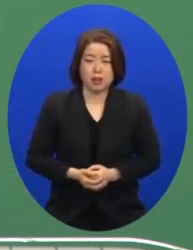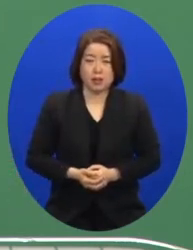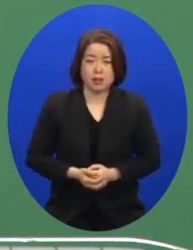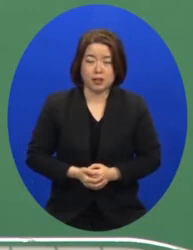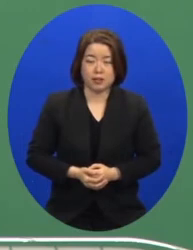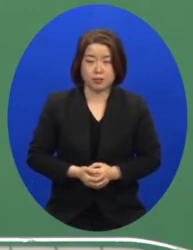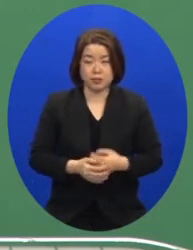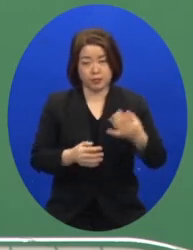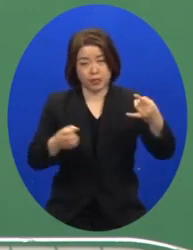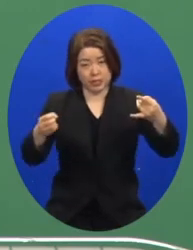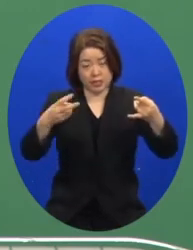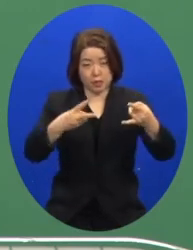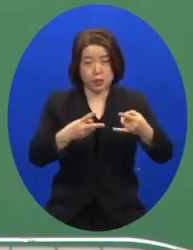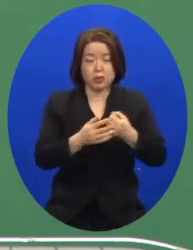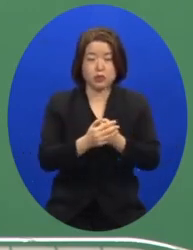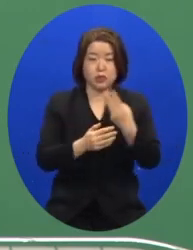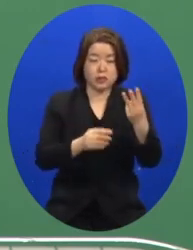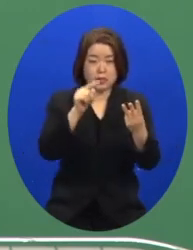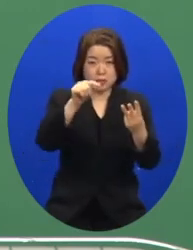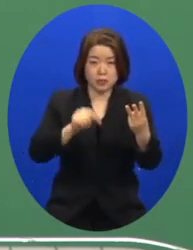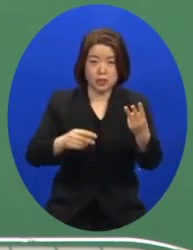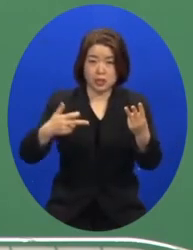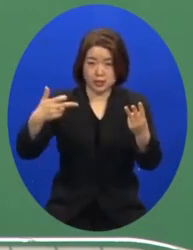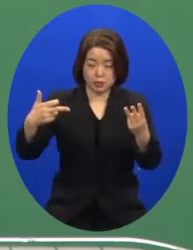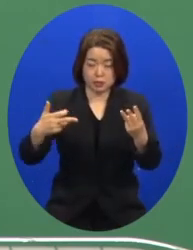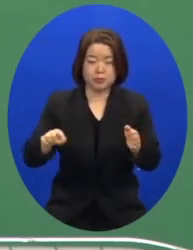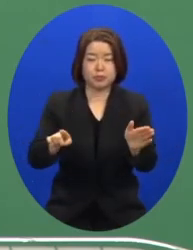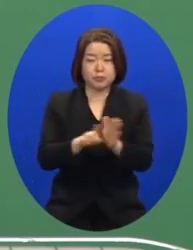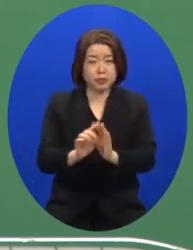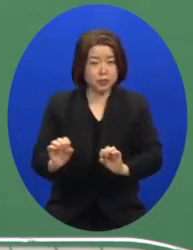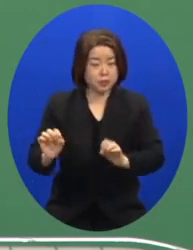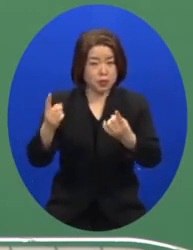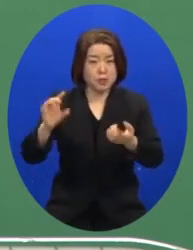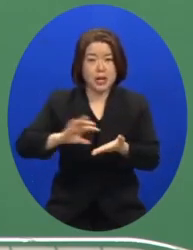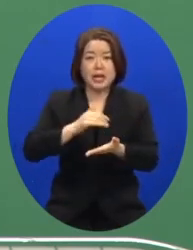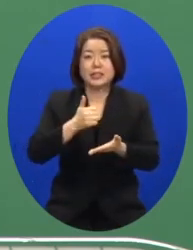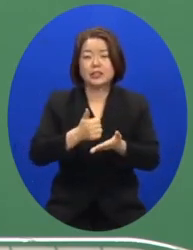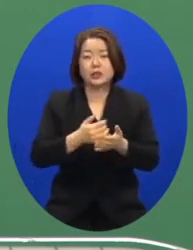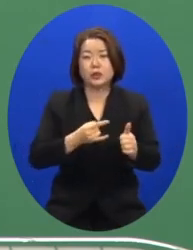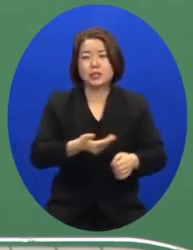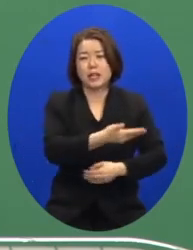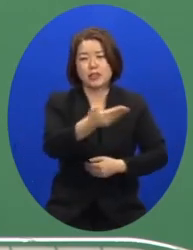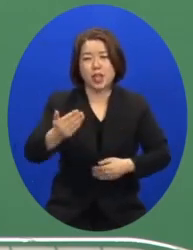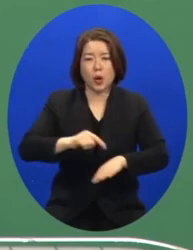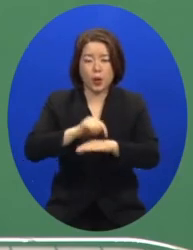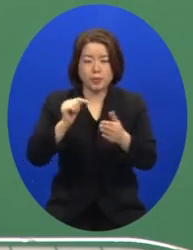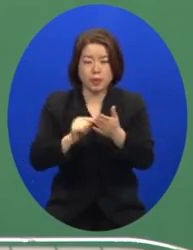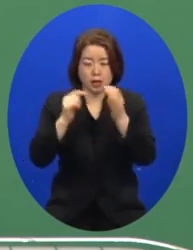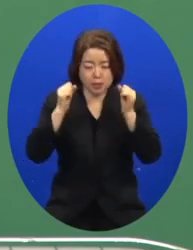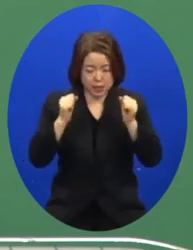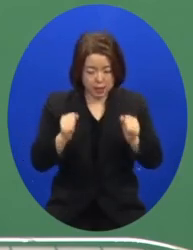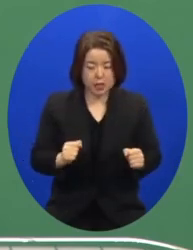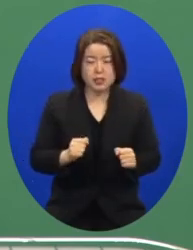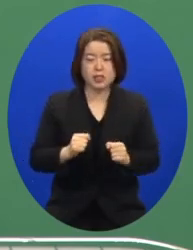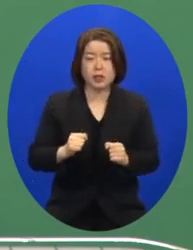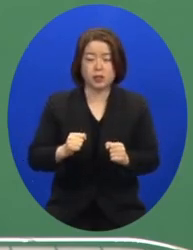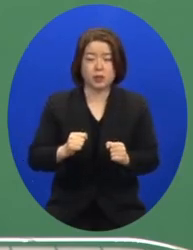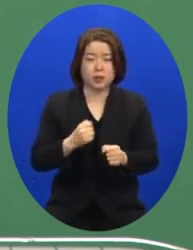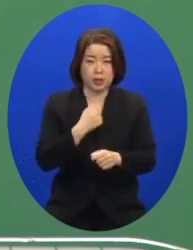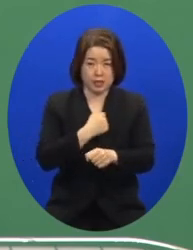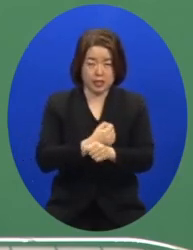앱에서 3장 17절에 믿음으로 말미암아 그리스도께서 너희 마음에 계시게 하옵시고